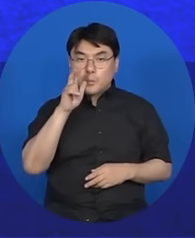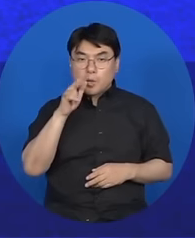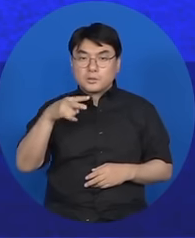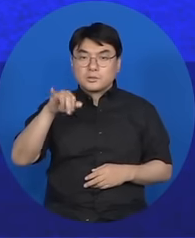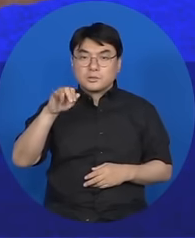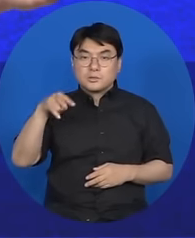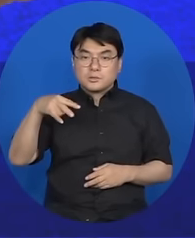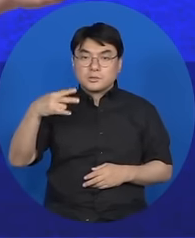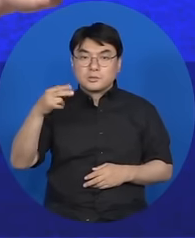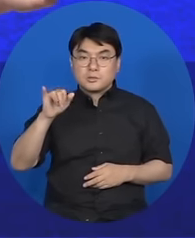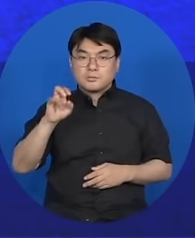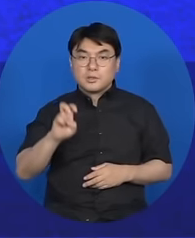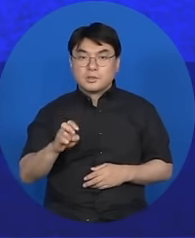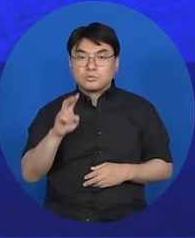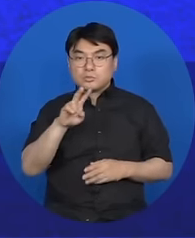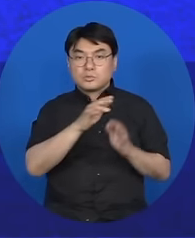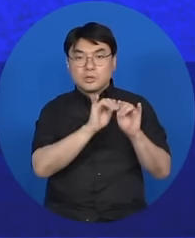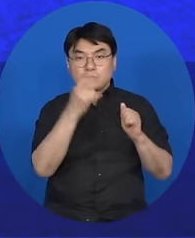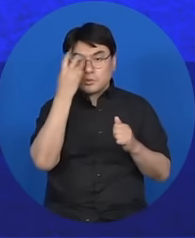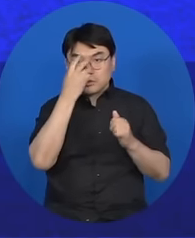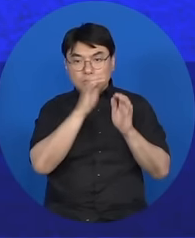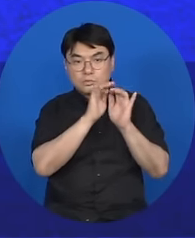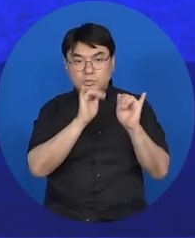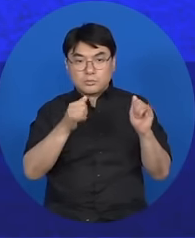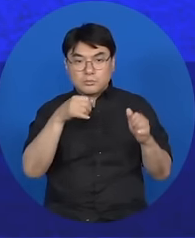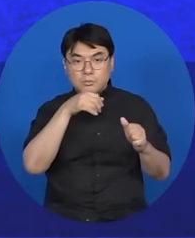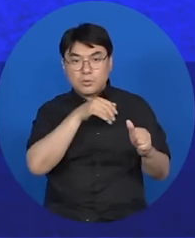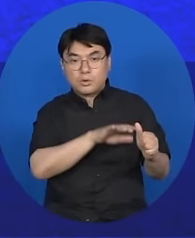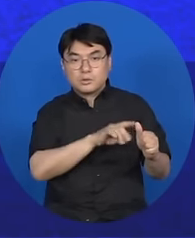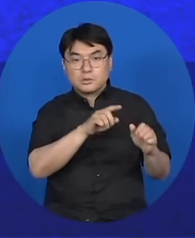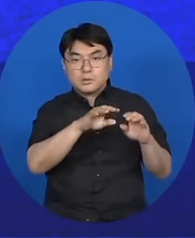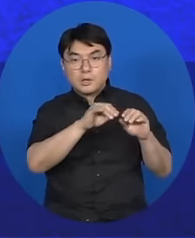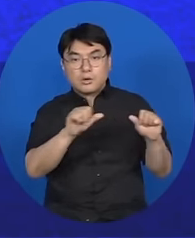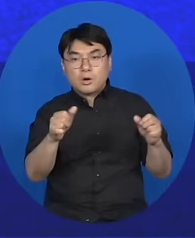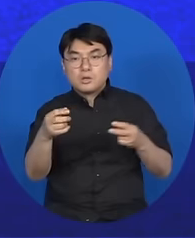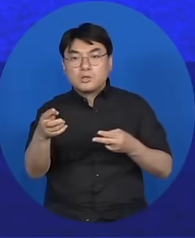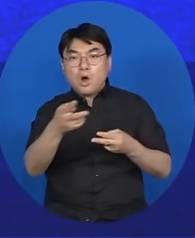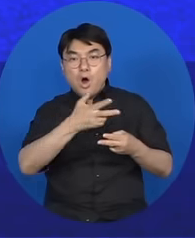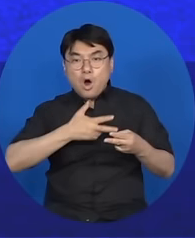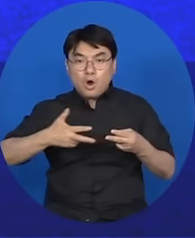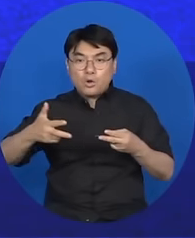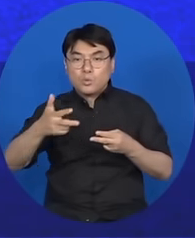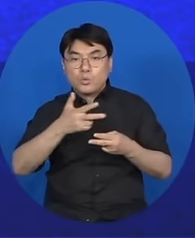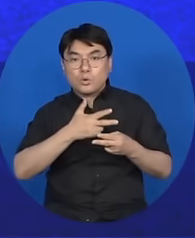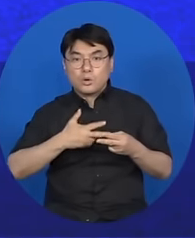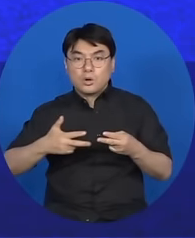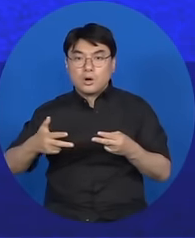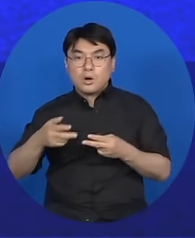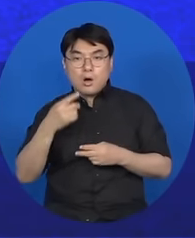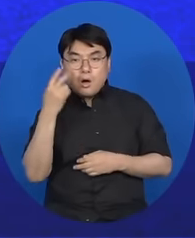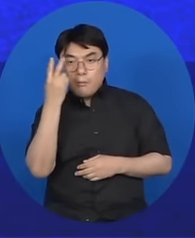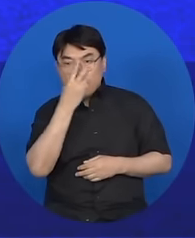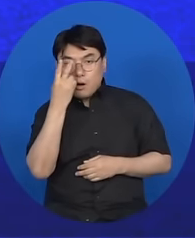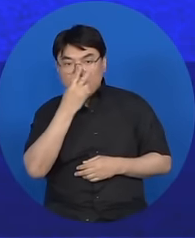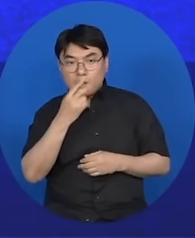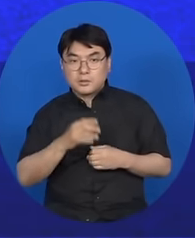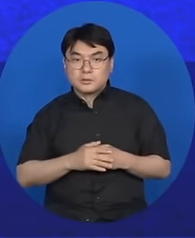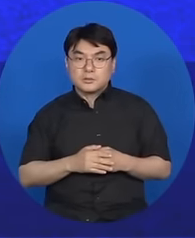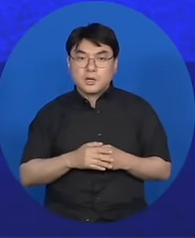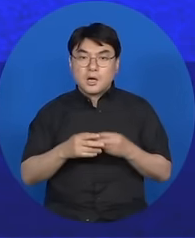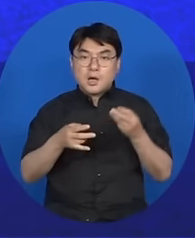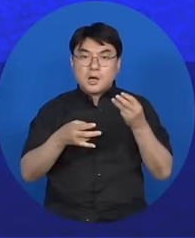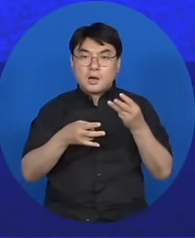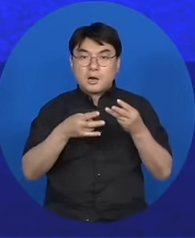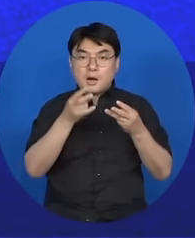사람을 정탐꾼으로 보내 이르되 가서 그 땅과 여리고를 엿보라 그랬잖아요. 몰래 보라 이거예요. 그들이 가서 라합이라 하는 기생의